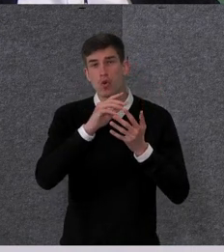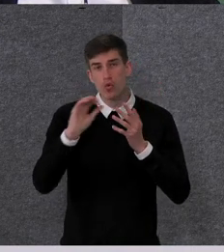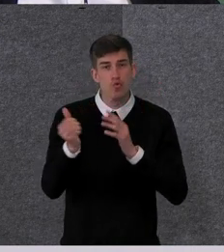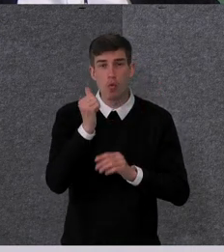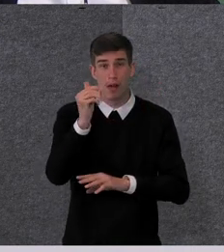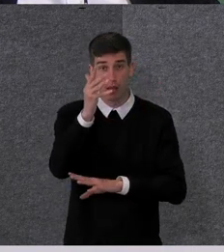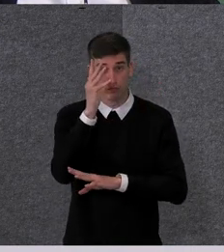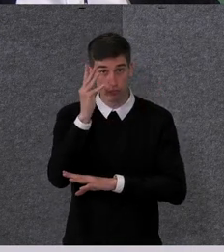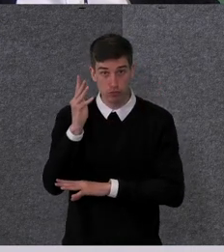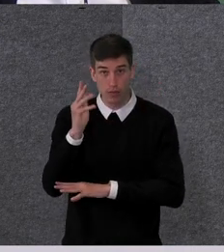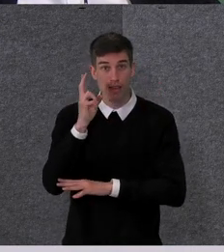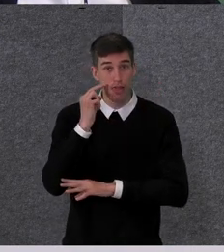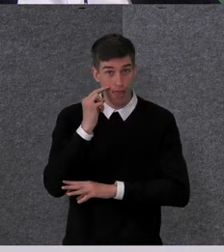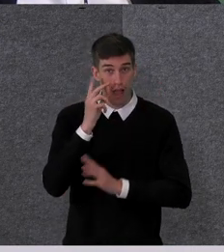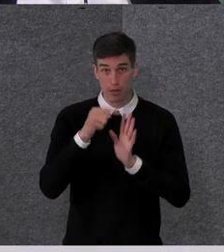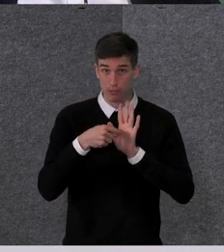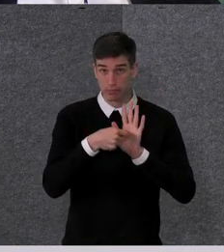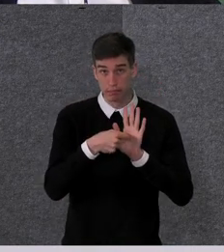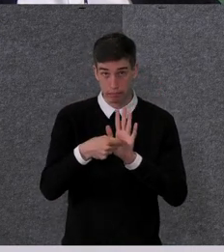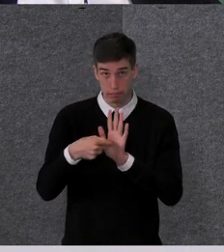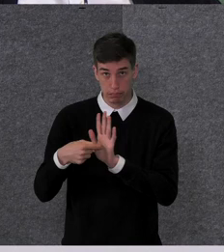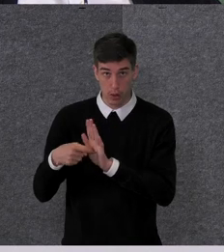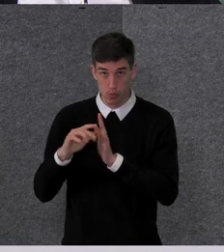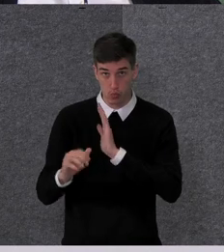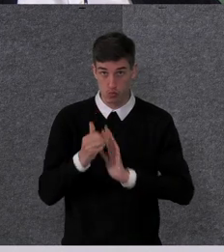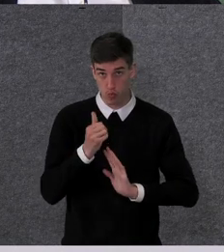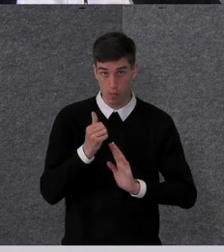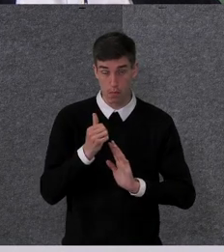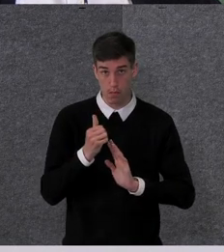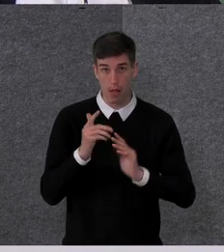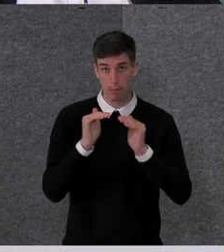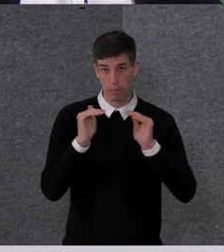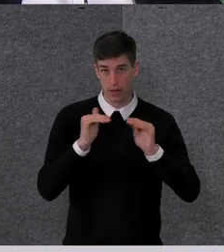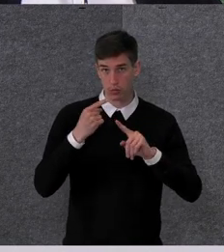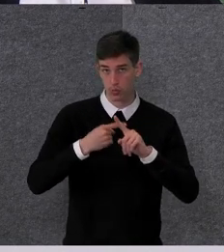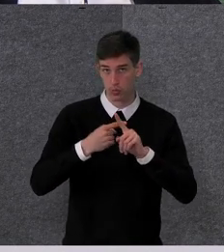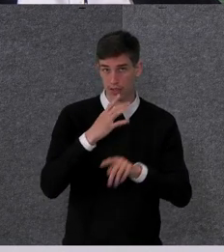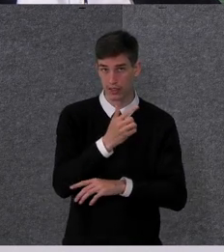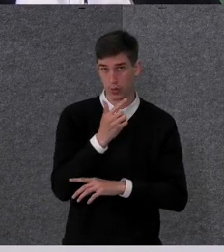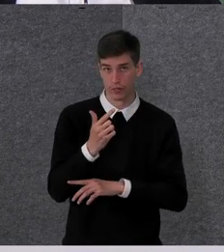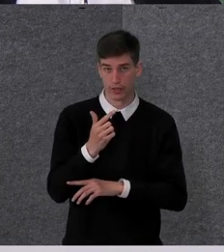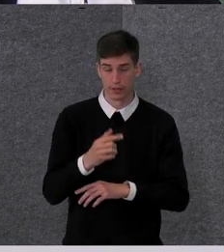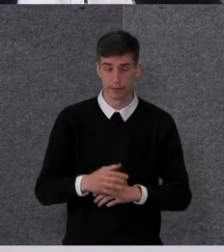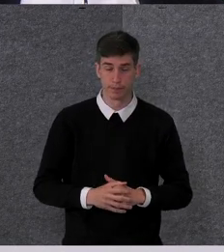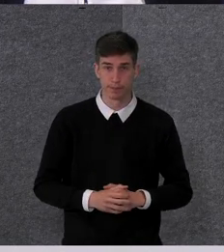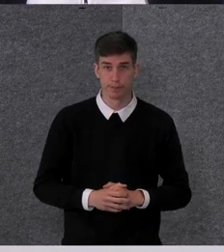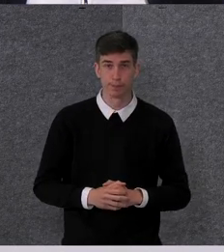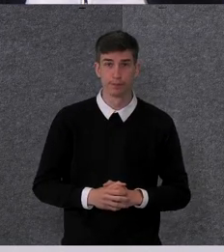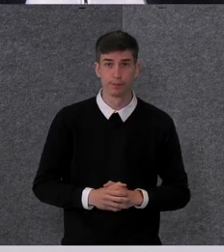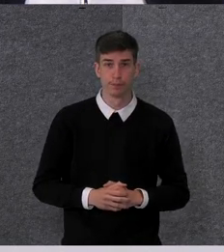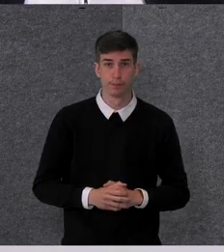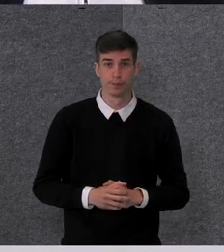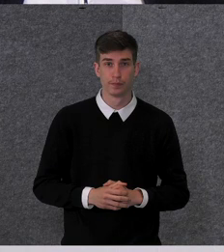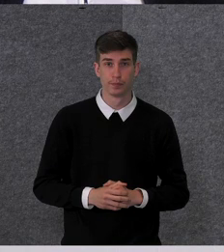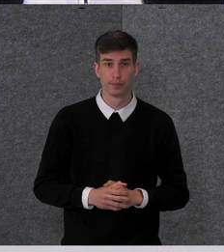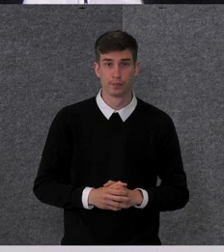alle Kandidaten verlesen, die jetzt auf Platz 22 kandidieren. Und da